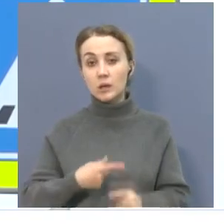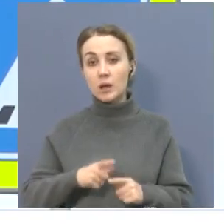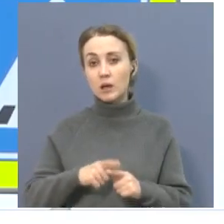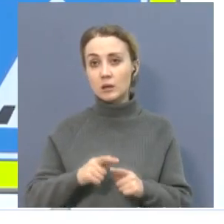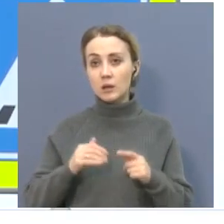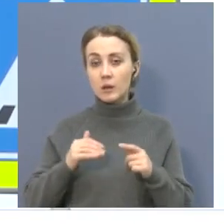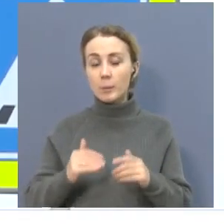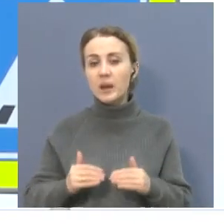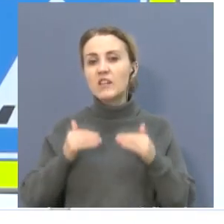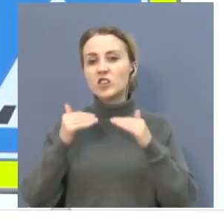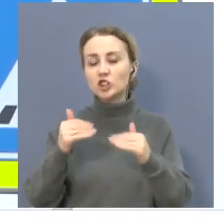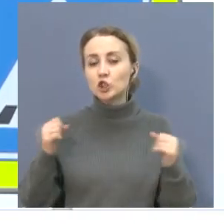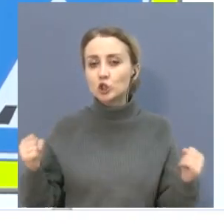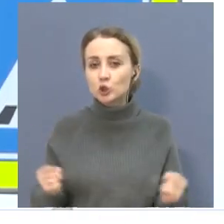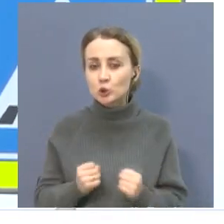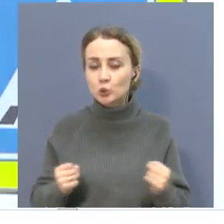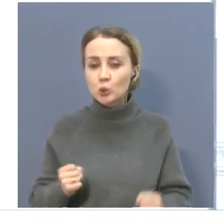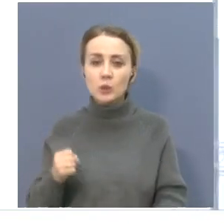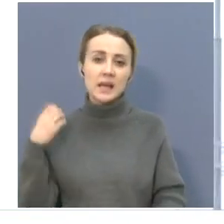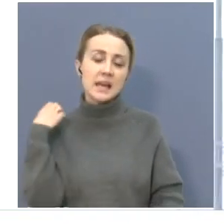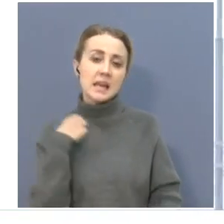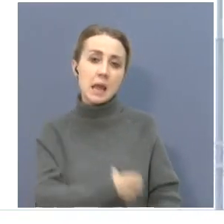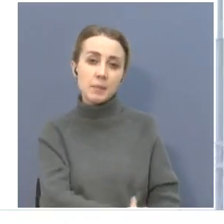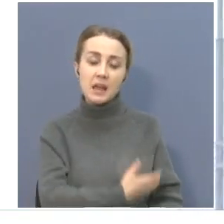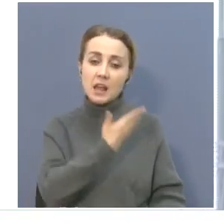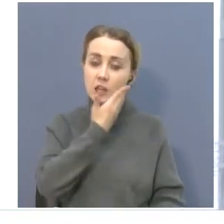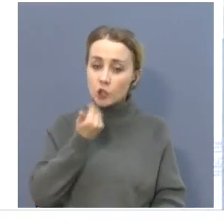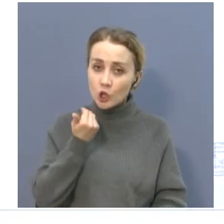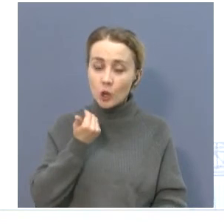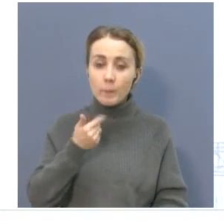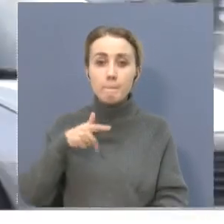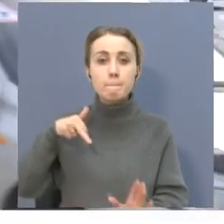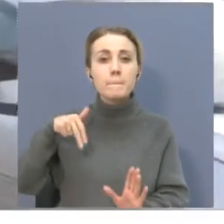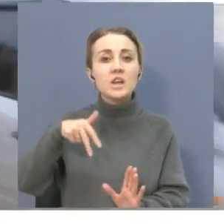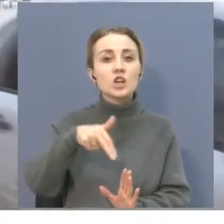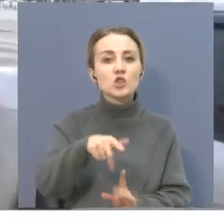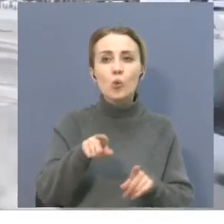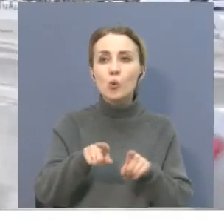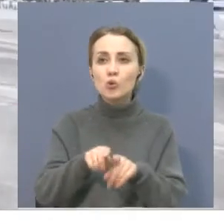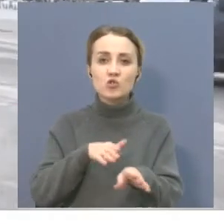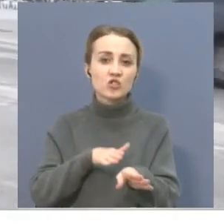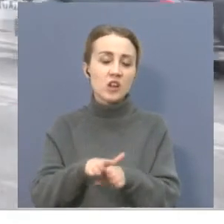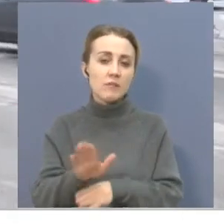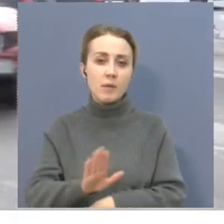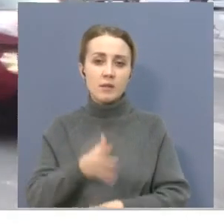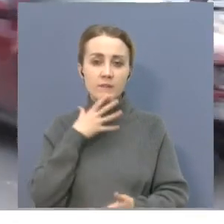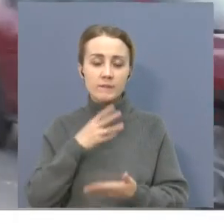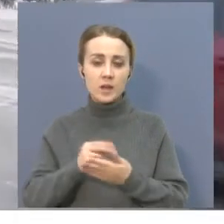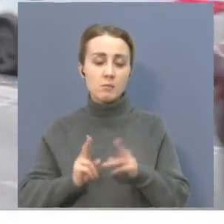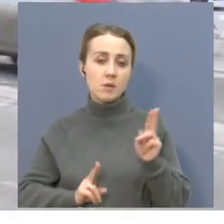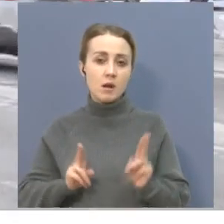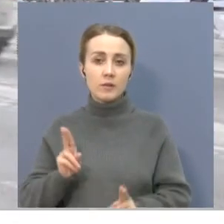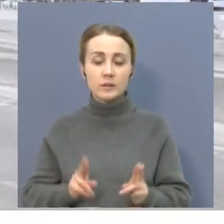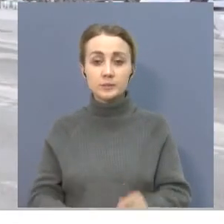алған. Жаяу жүргіншілерде қарапайым ережелерді сақтамайды. В рамках проводимой работы Көкшетау қаласы әкімдігінің жанындағы